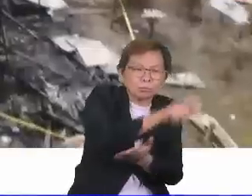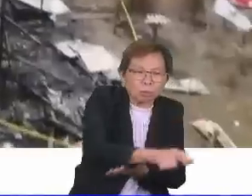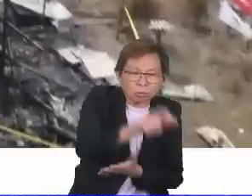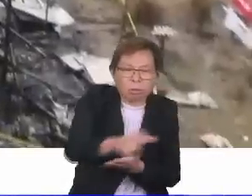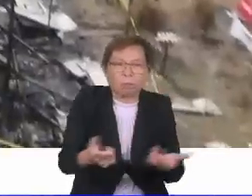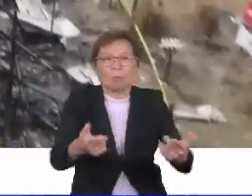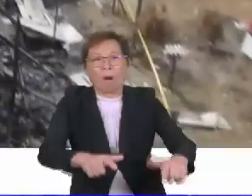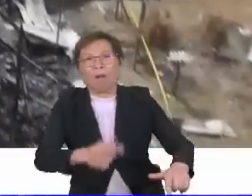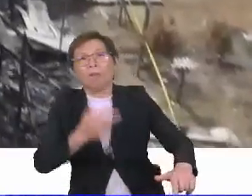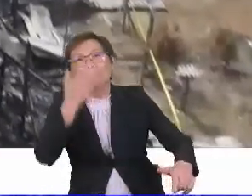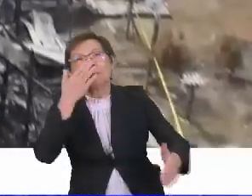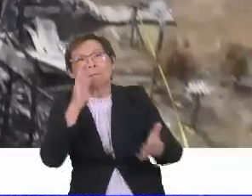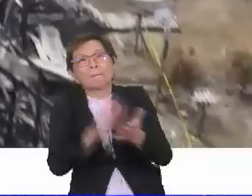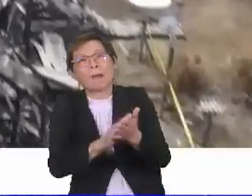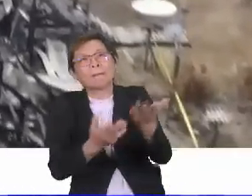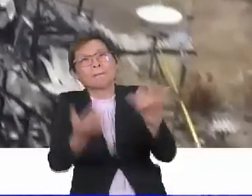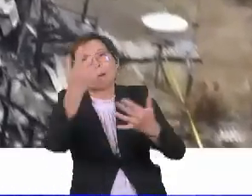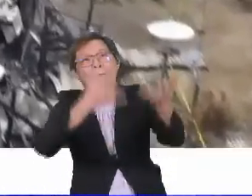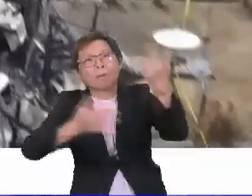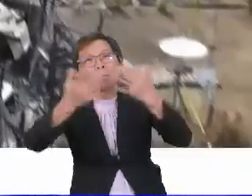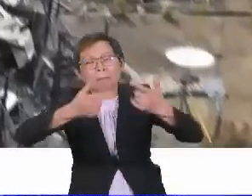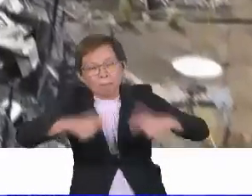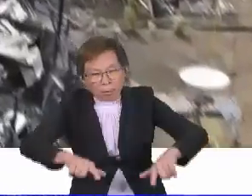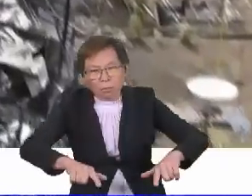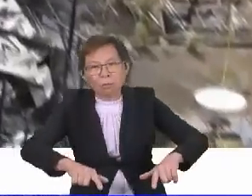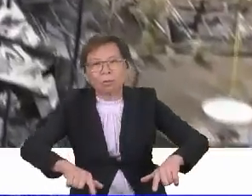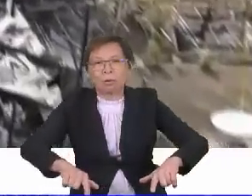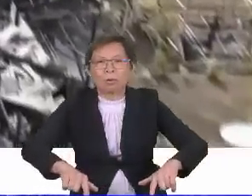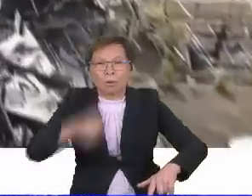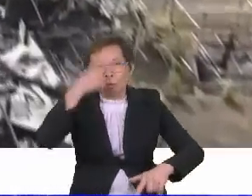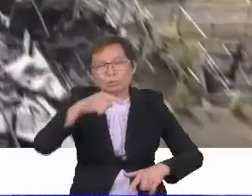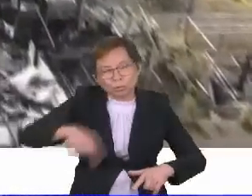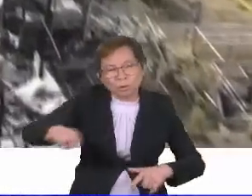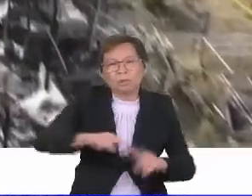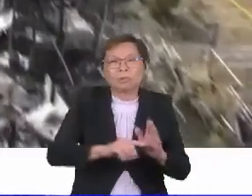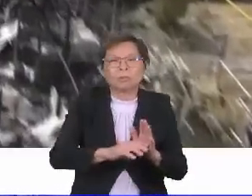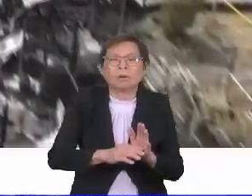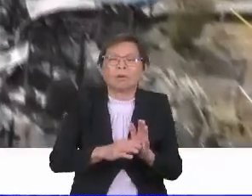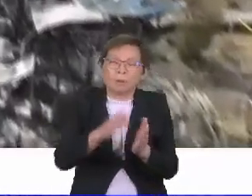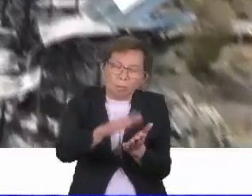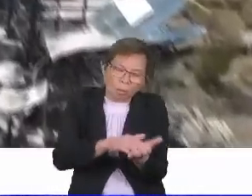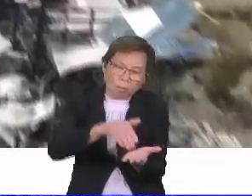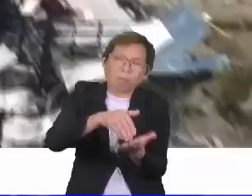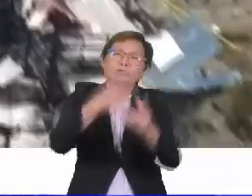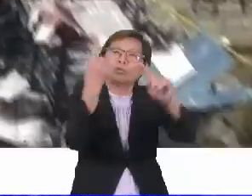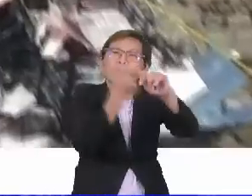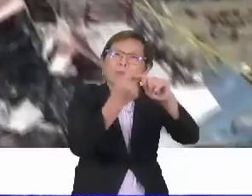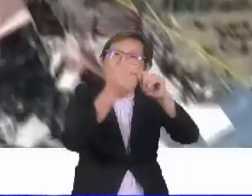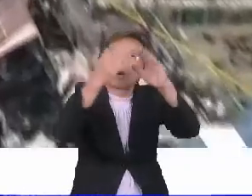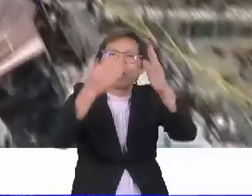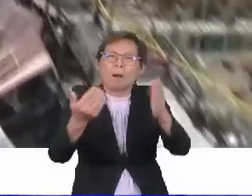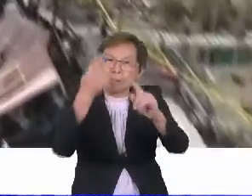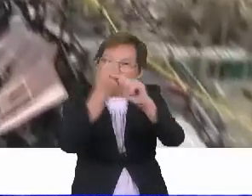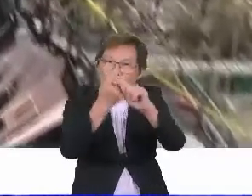ditimpa bencana kebakaran ini sebanyak untuk mereka membangun kembali rumah mereka bantuan